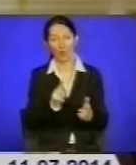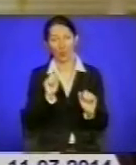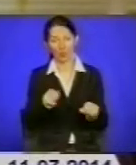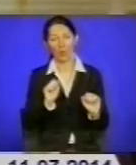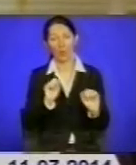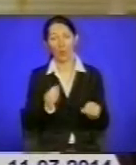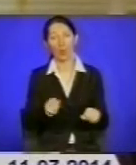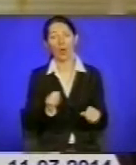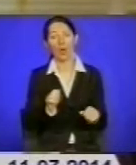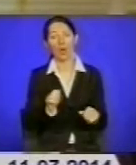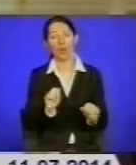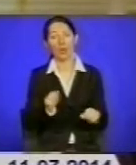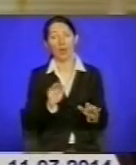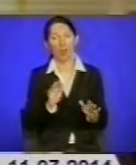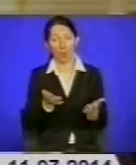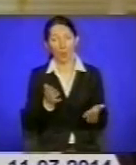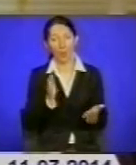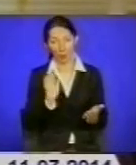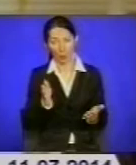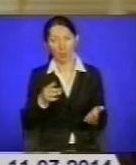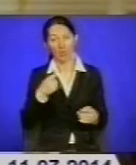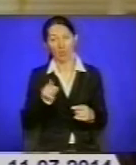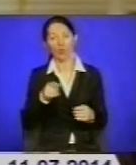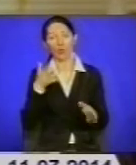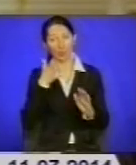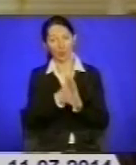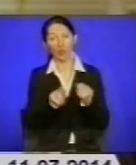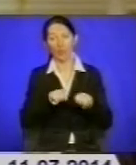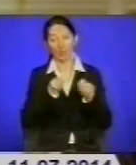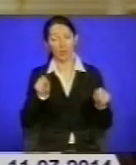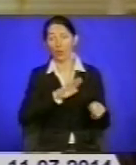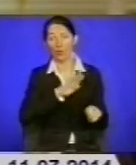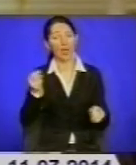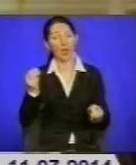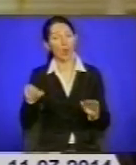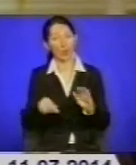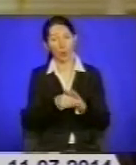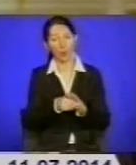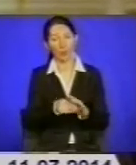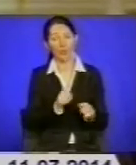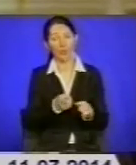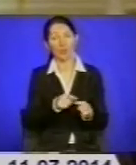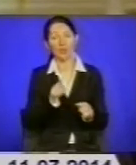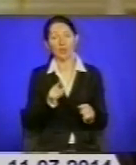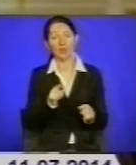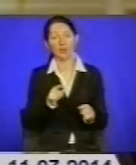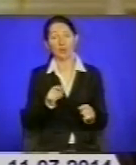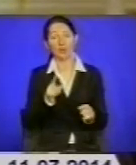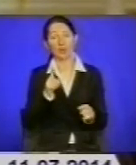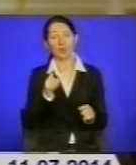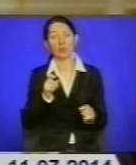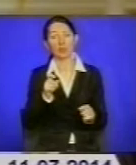Прозорою, доступною, відкритою, некорумпованою. І саме за це вже 174